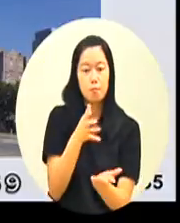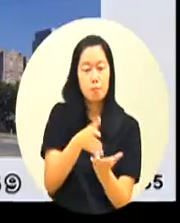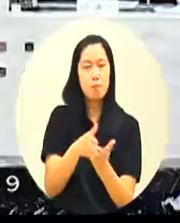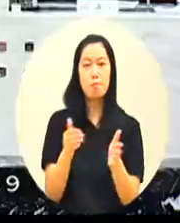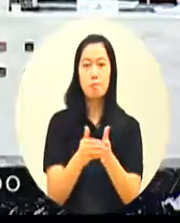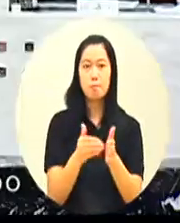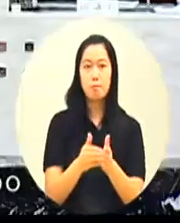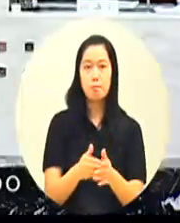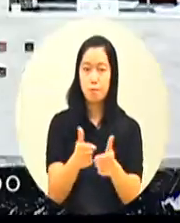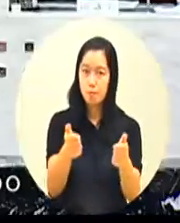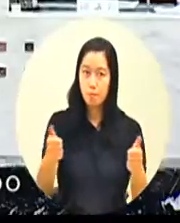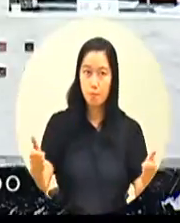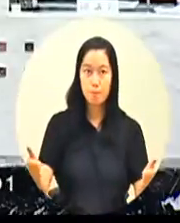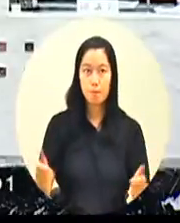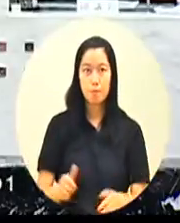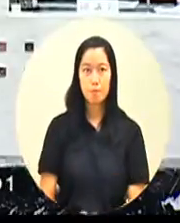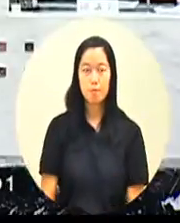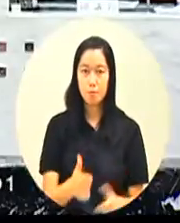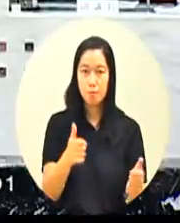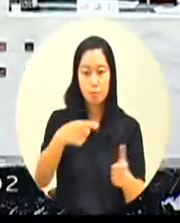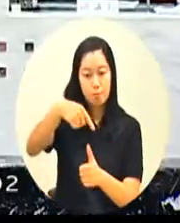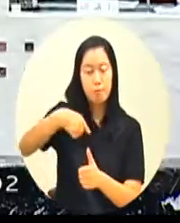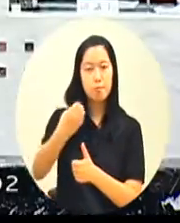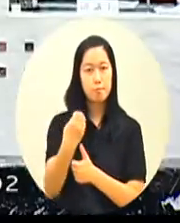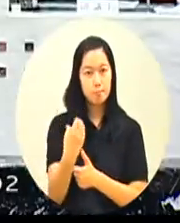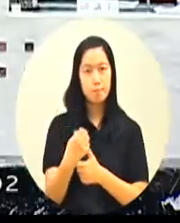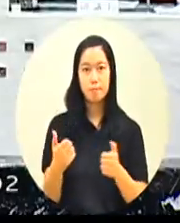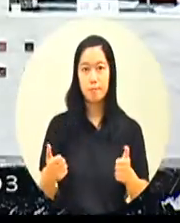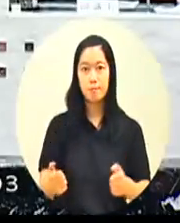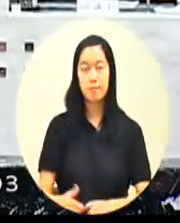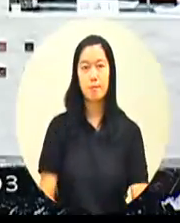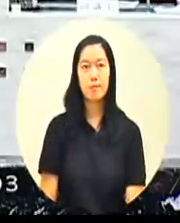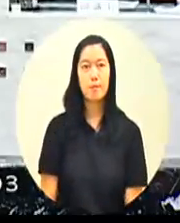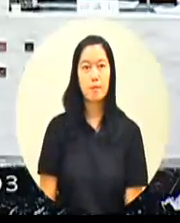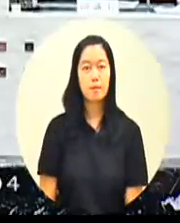各位议员，也请议员多多指教，谢谢。